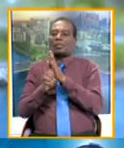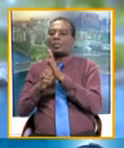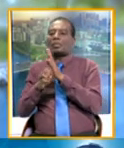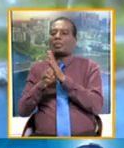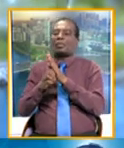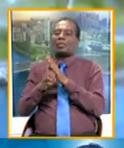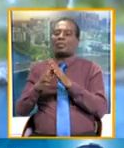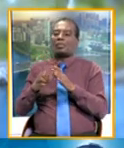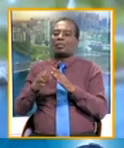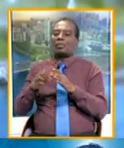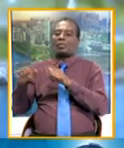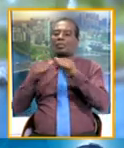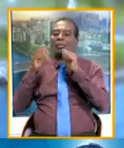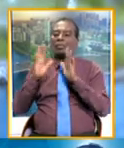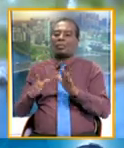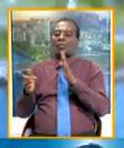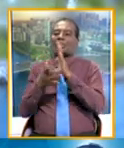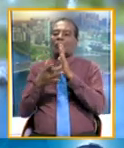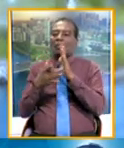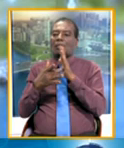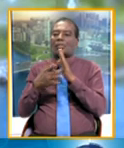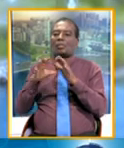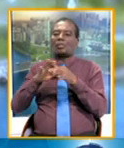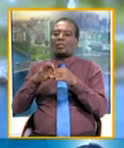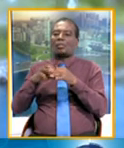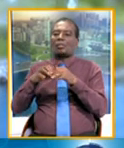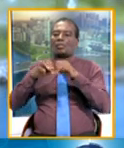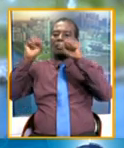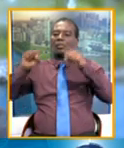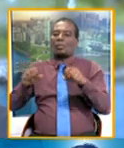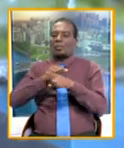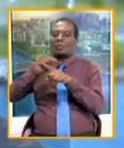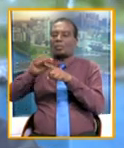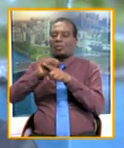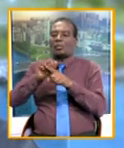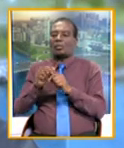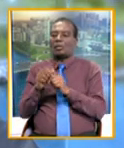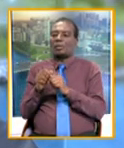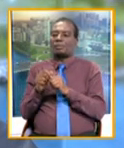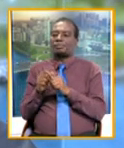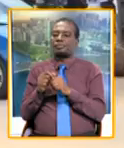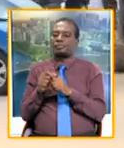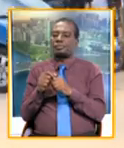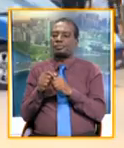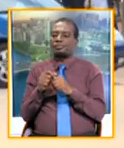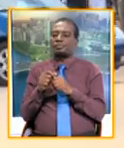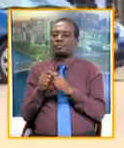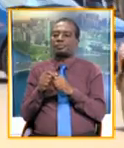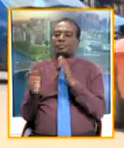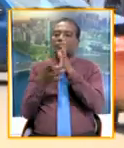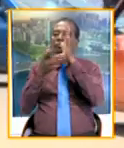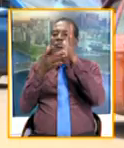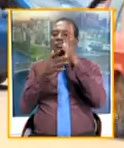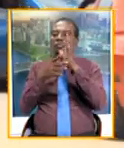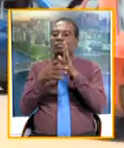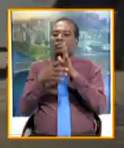veille stratégique. Les acteurs techniques de ce secteur ont été formés. Mahma Traoré. Les techniques